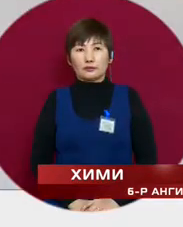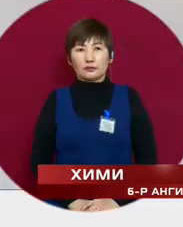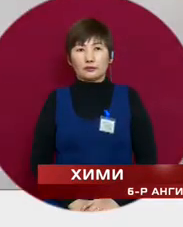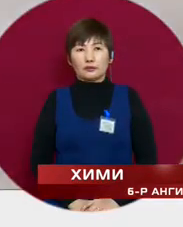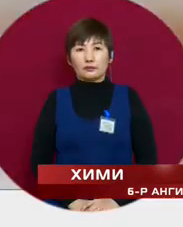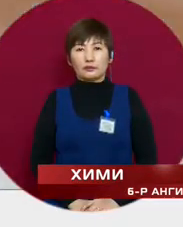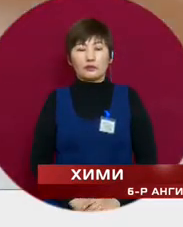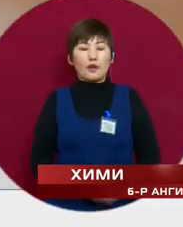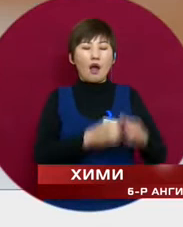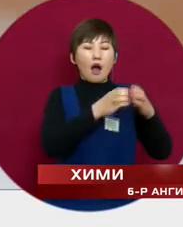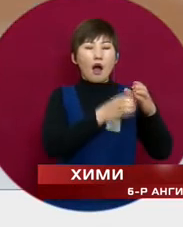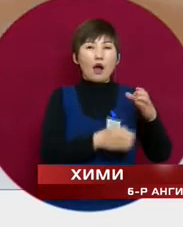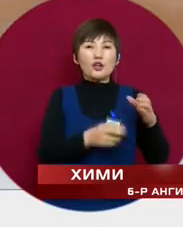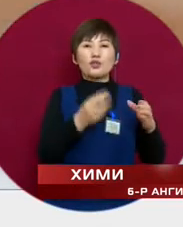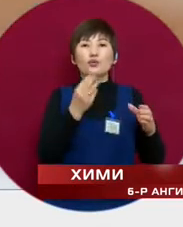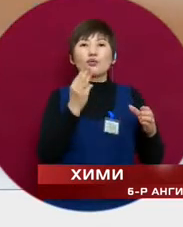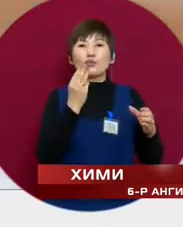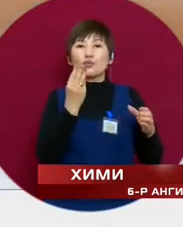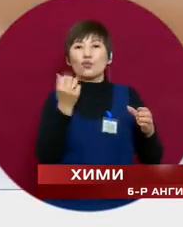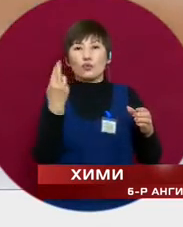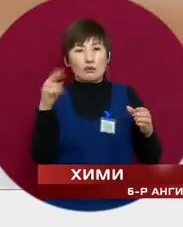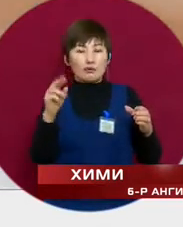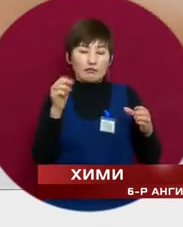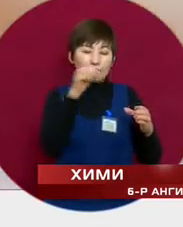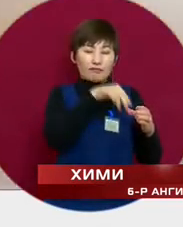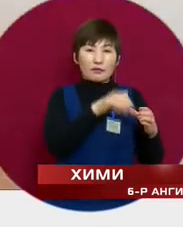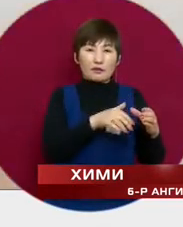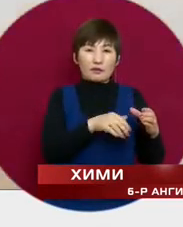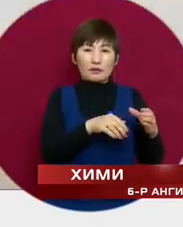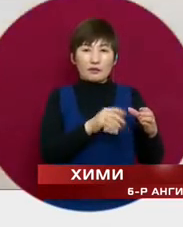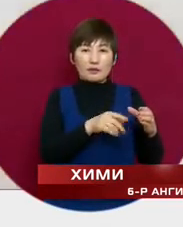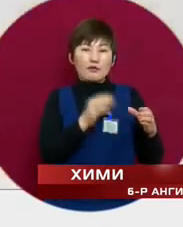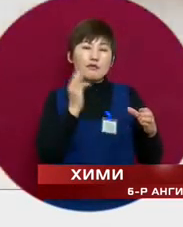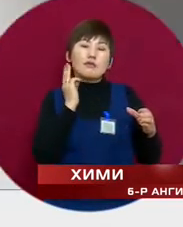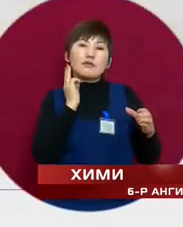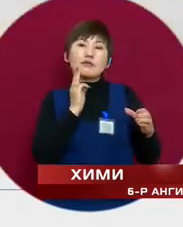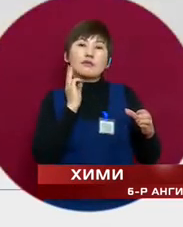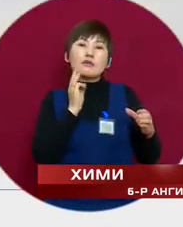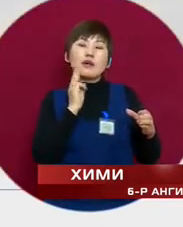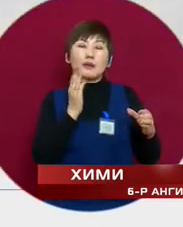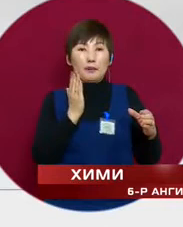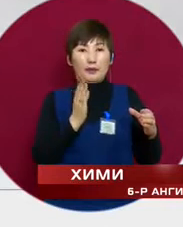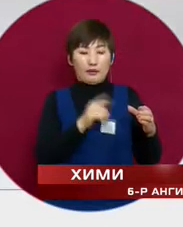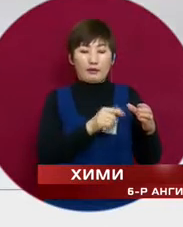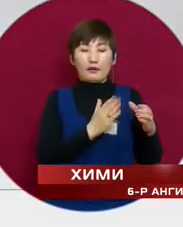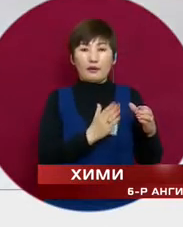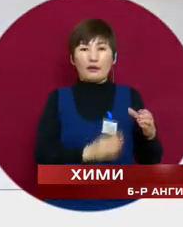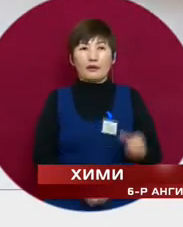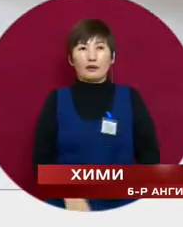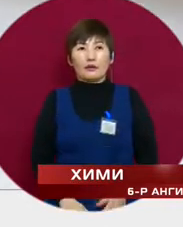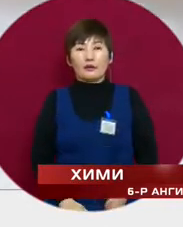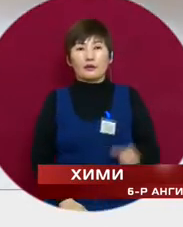За, шилэн аяганд шүд хийлээ. Шүд нь жигд шаргал өнгөтэй байна.